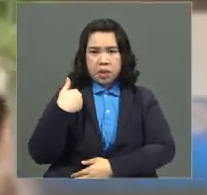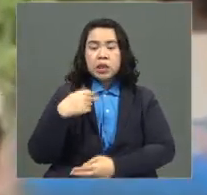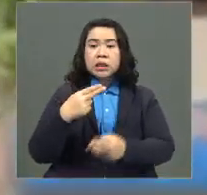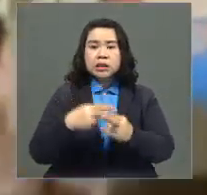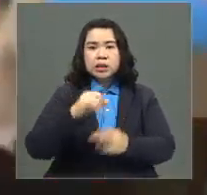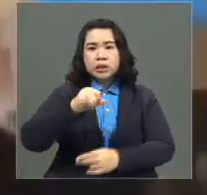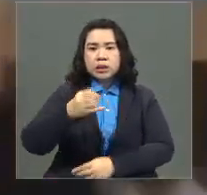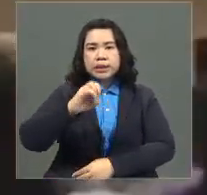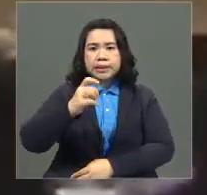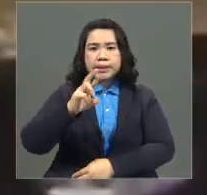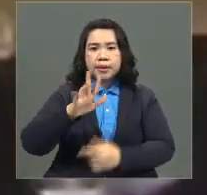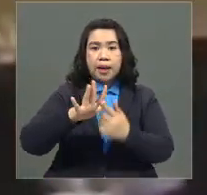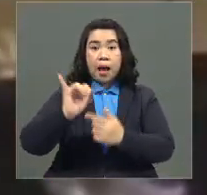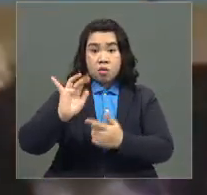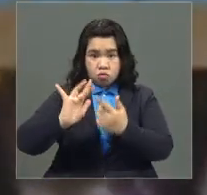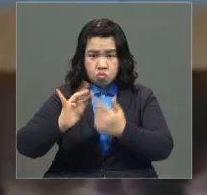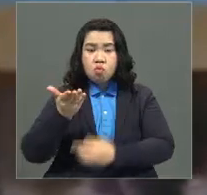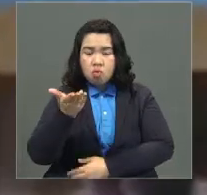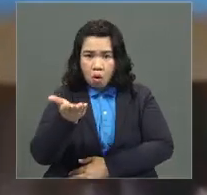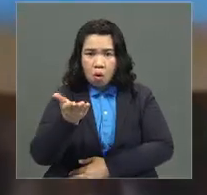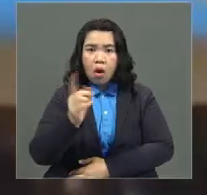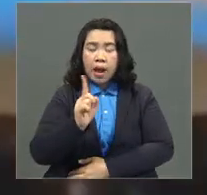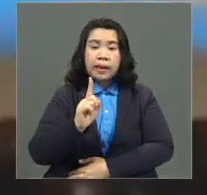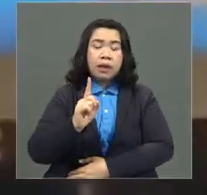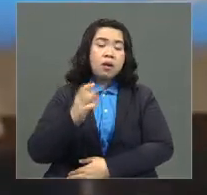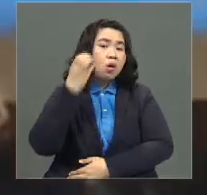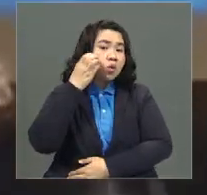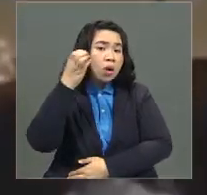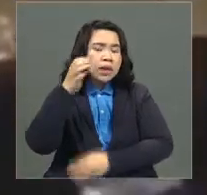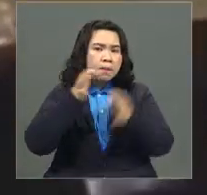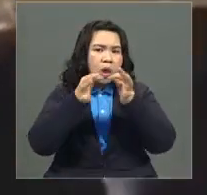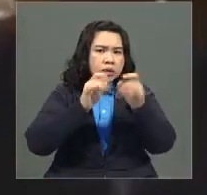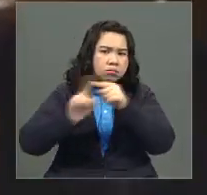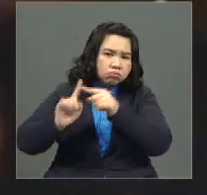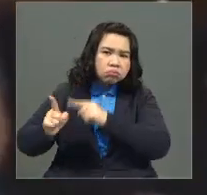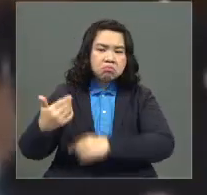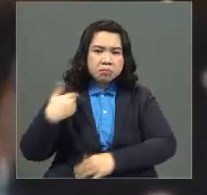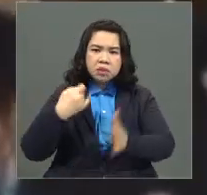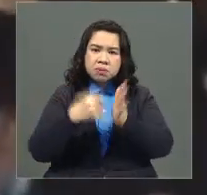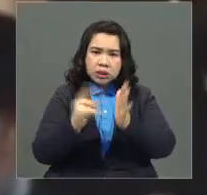ายจริยุห่วงทรัพย์เป็นประธานเพื่อเชิญให้ผู้ให้บริการเครือข่ายเข้ามาชี้แจง